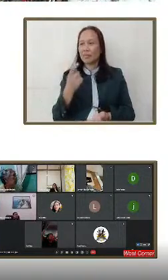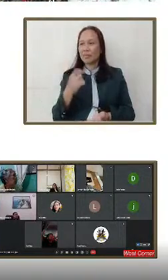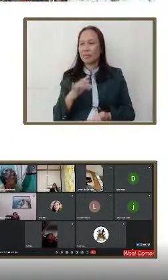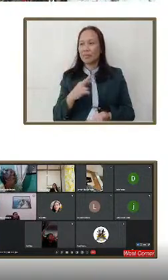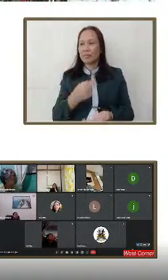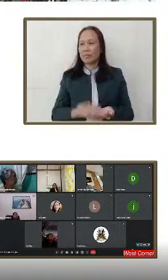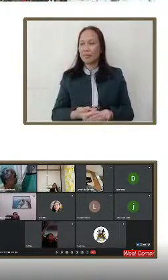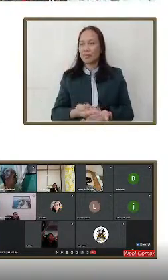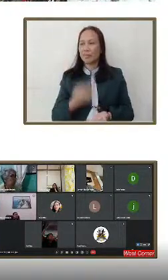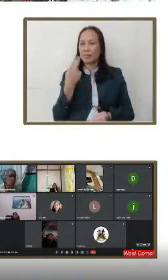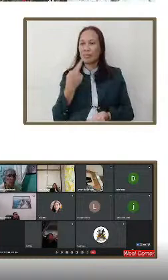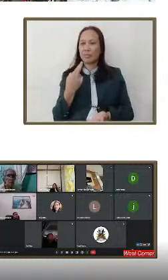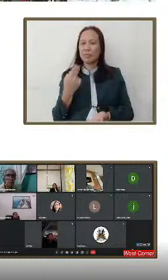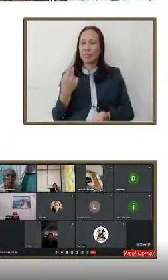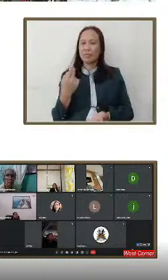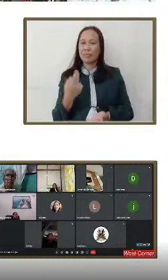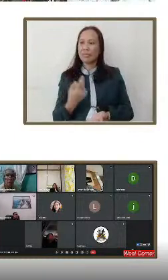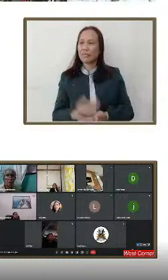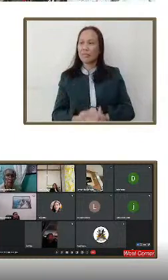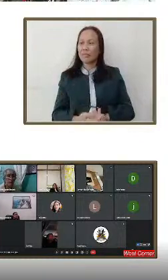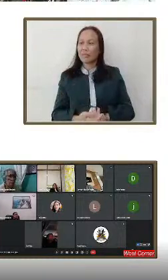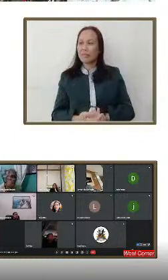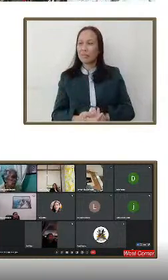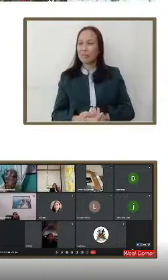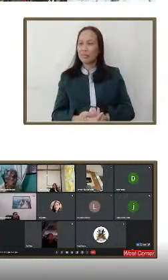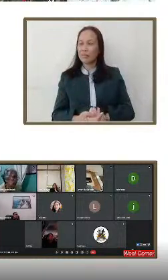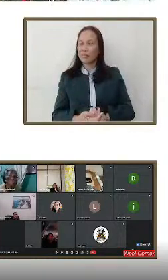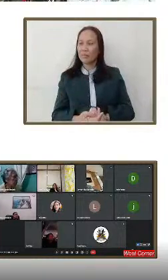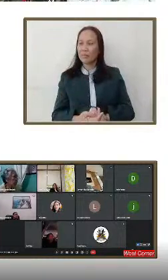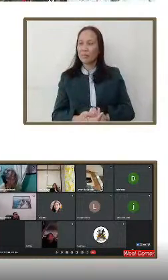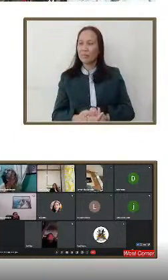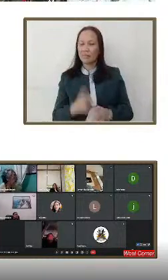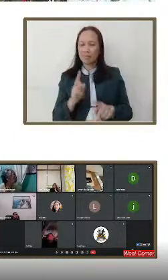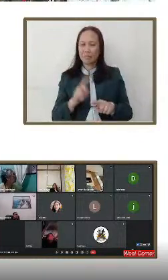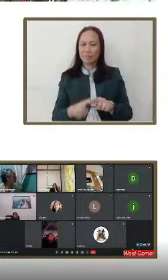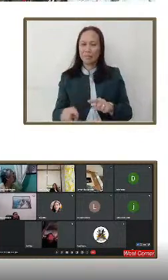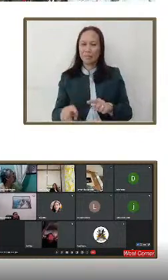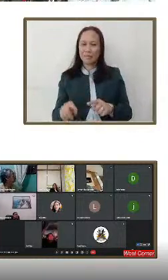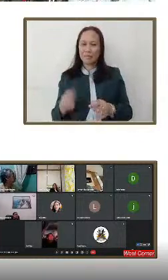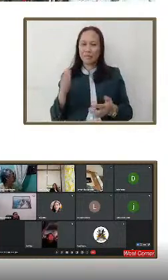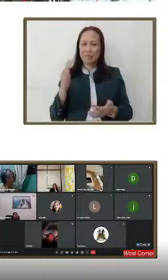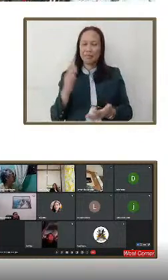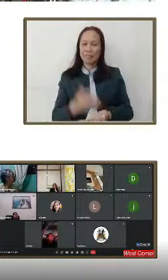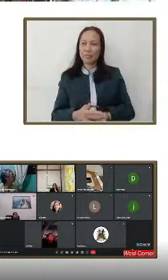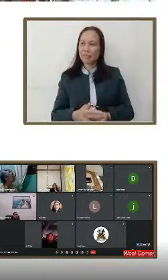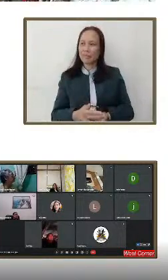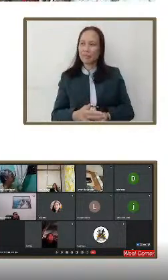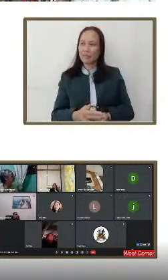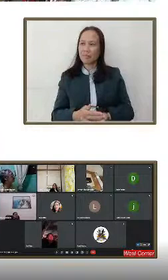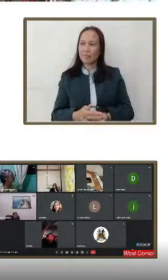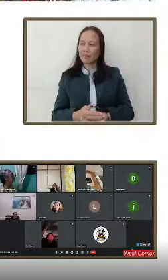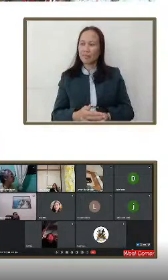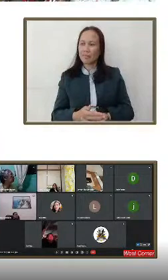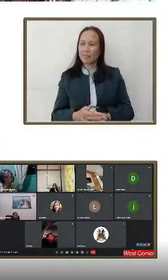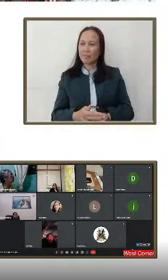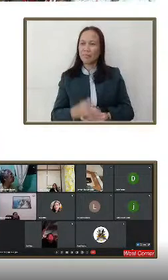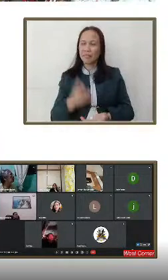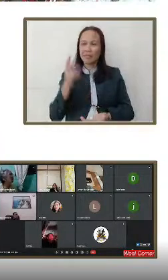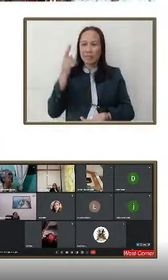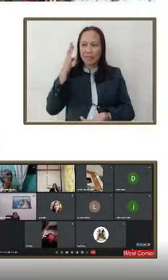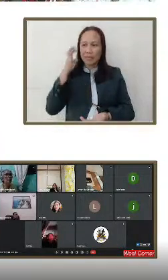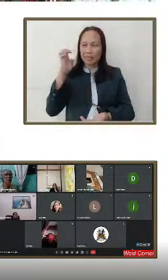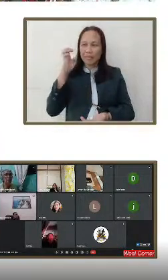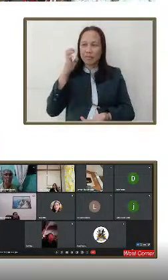panlabas. May kaya sa buhay. Pero dumating sa punto na sila'y nag-suicide. Na